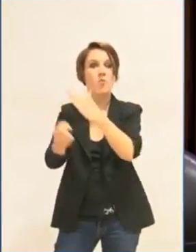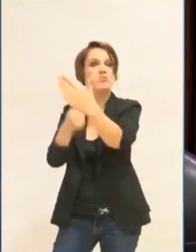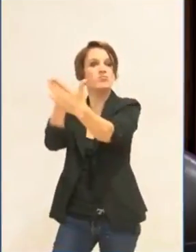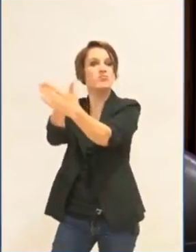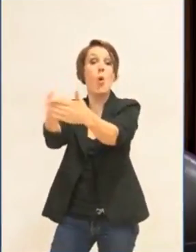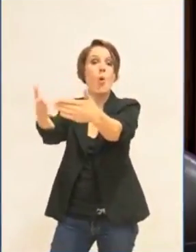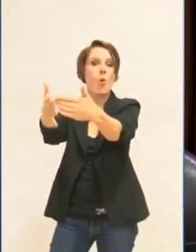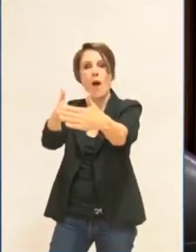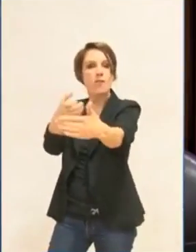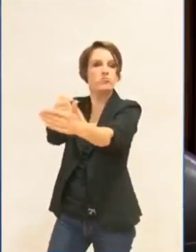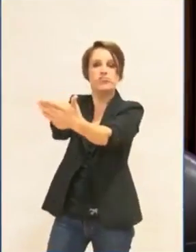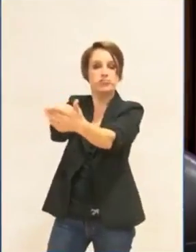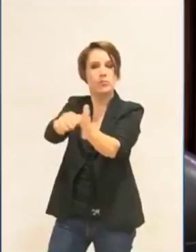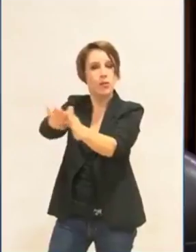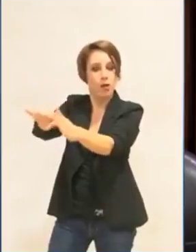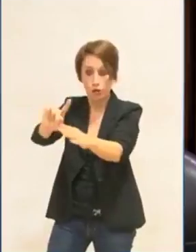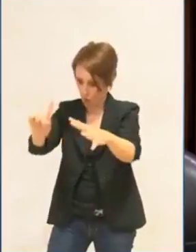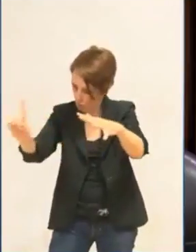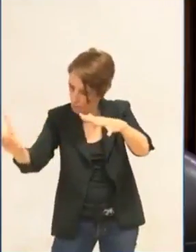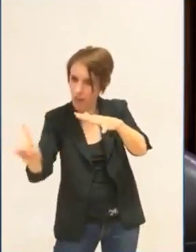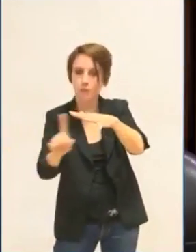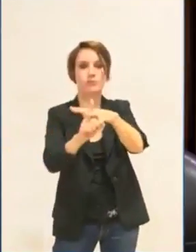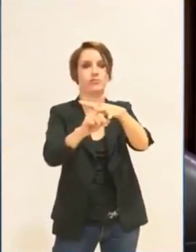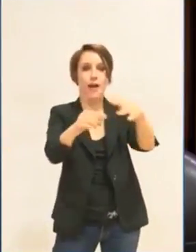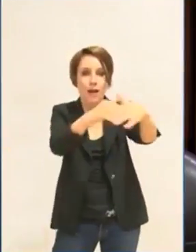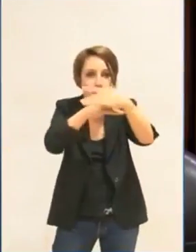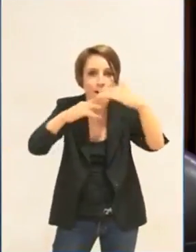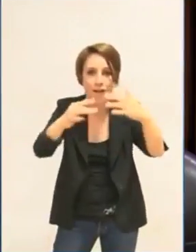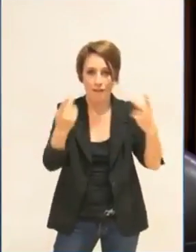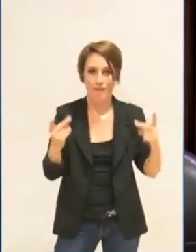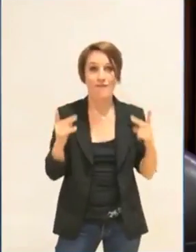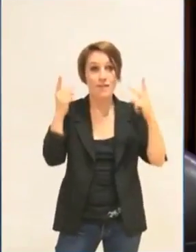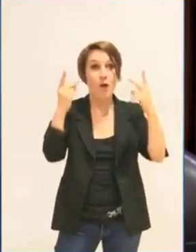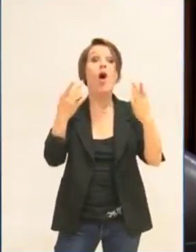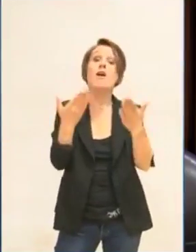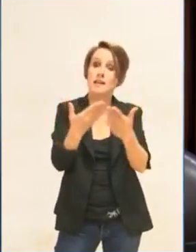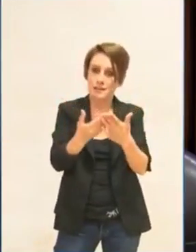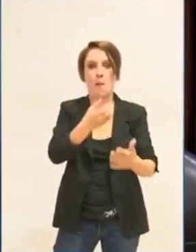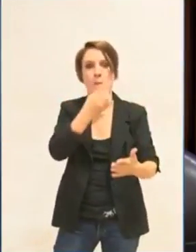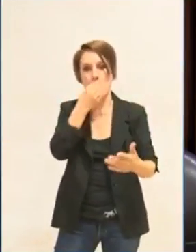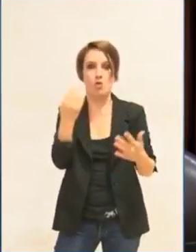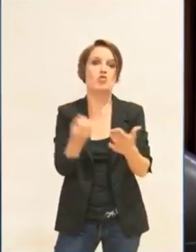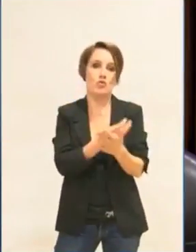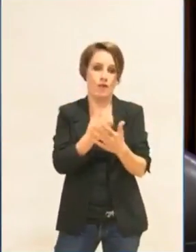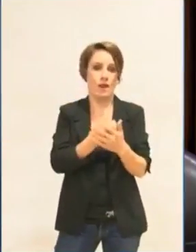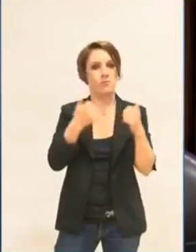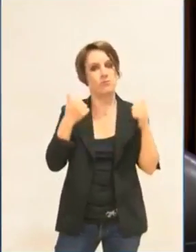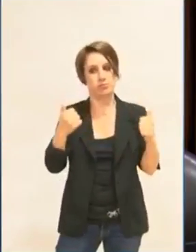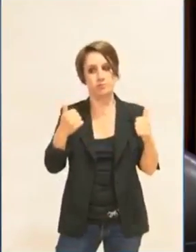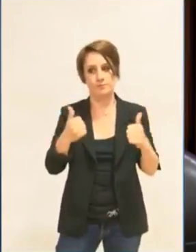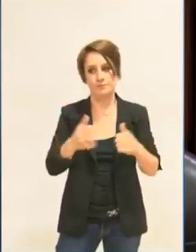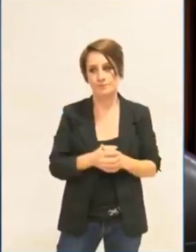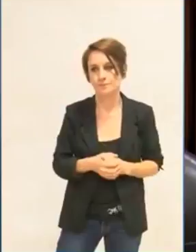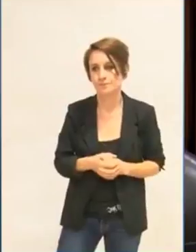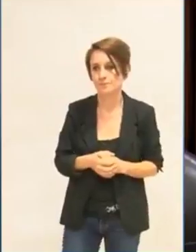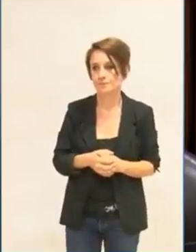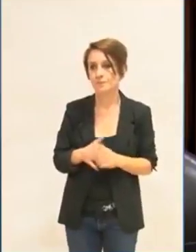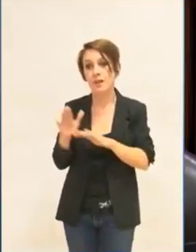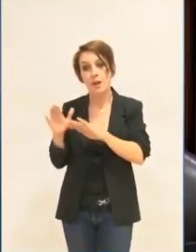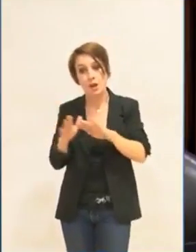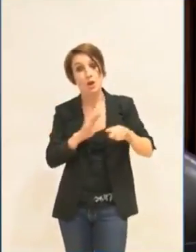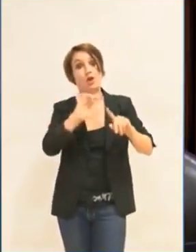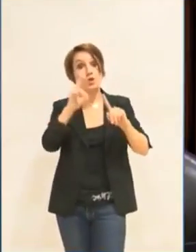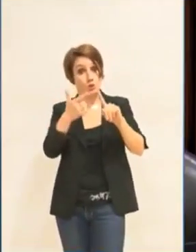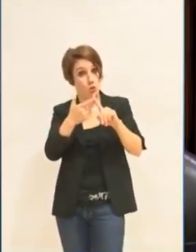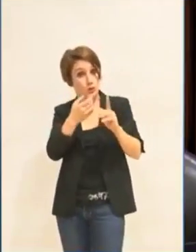participe pleinement du développement économique de la ville et de la métropole, est une bonne nouvelle. Deuxième bonne nouvelle, c'est